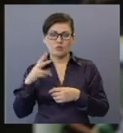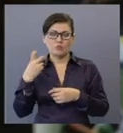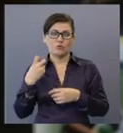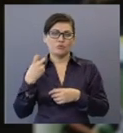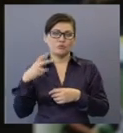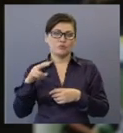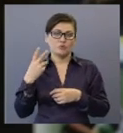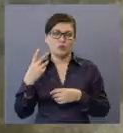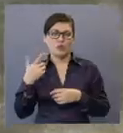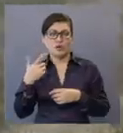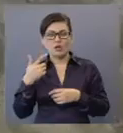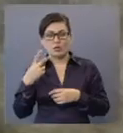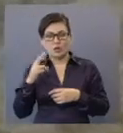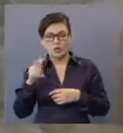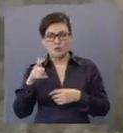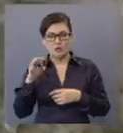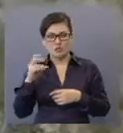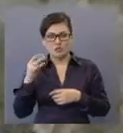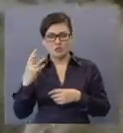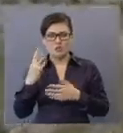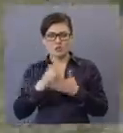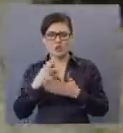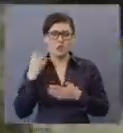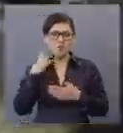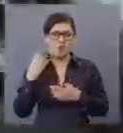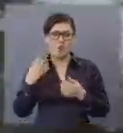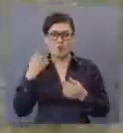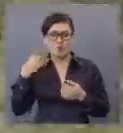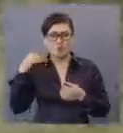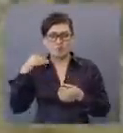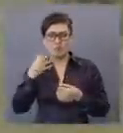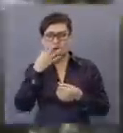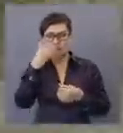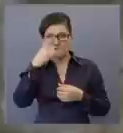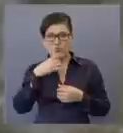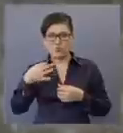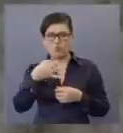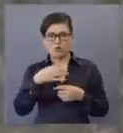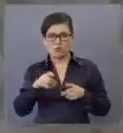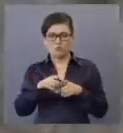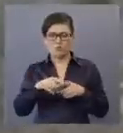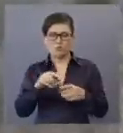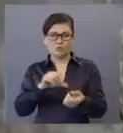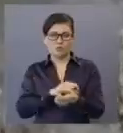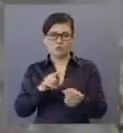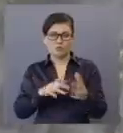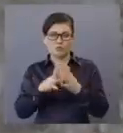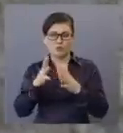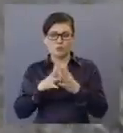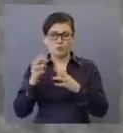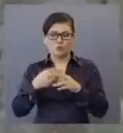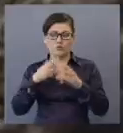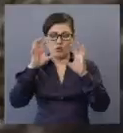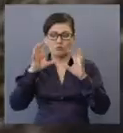230 келі гашиш бар. Қызылорда, Ақтөбе, Қарағанды және оңтүстік Қазақстан облыстарында есірткі тұқымдас өсімдіктерді